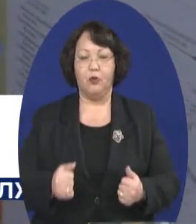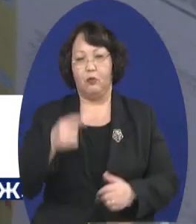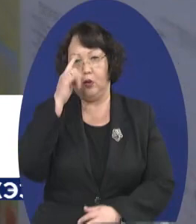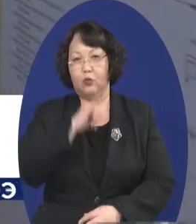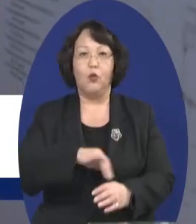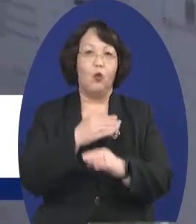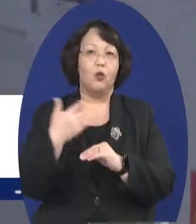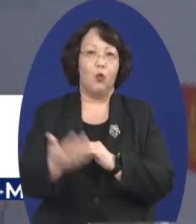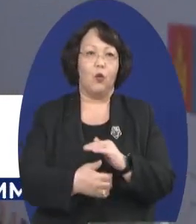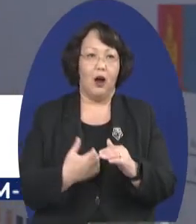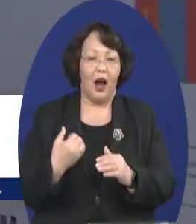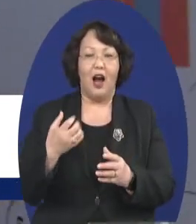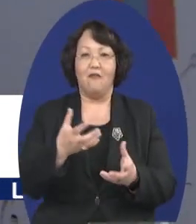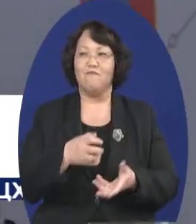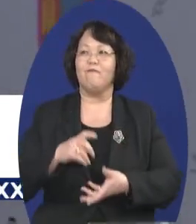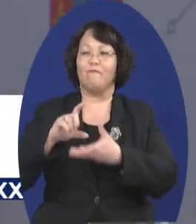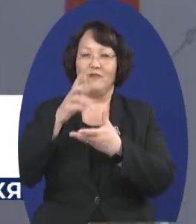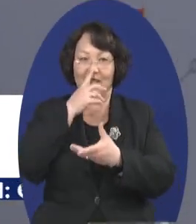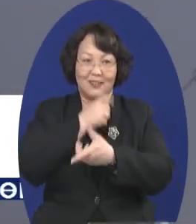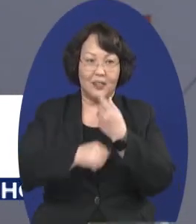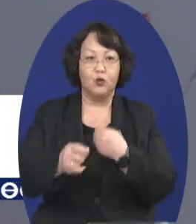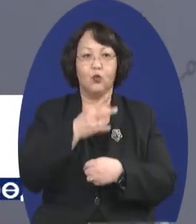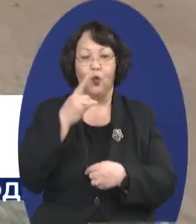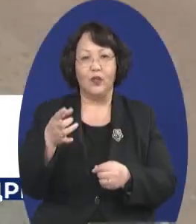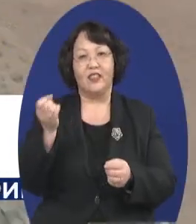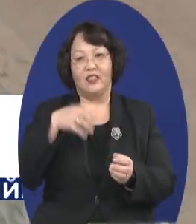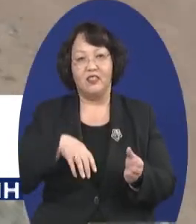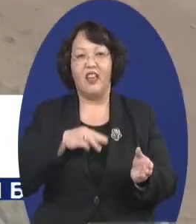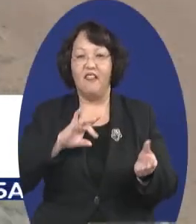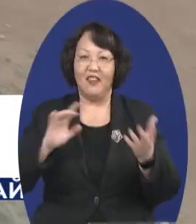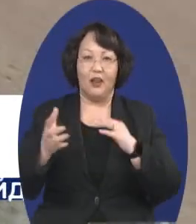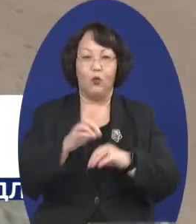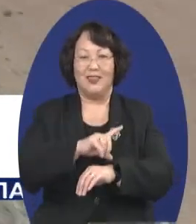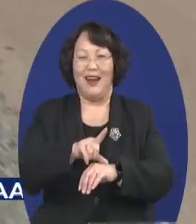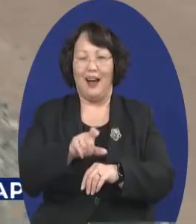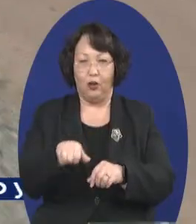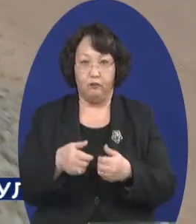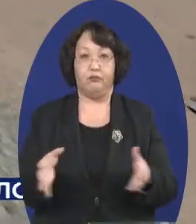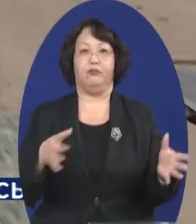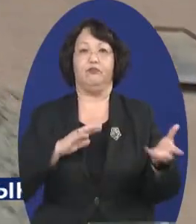экспортоо тэлж, нүүрс тээврийн удаашралтай байдлаас гарах нэг гол хөвшүүрэг бий болж байна.